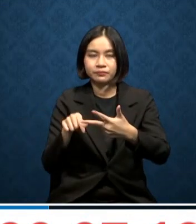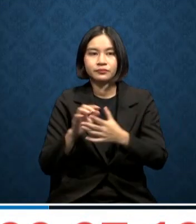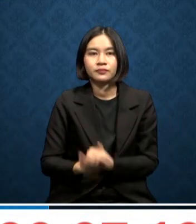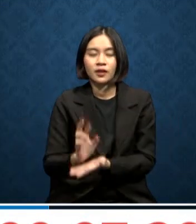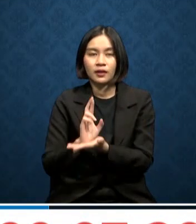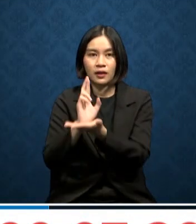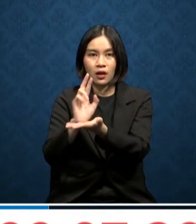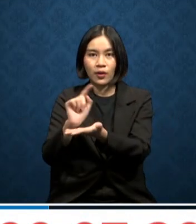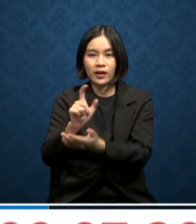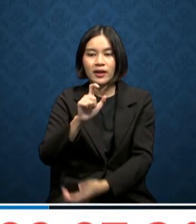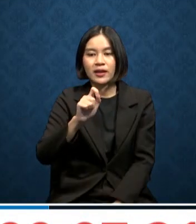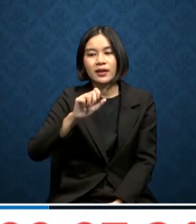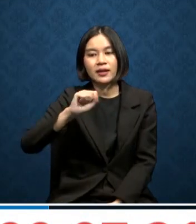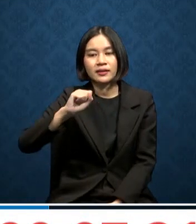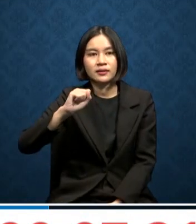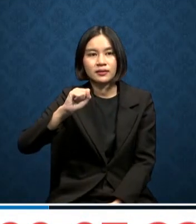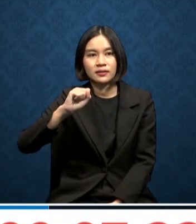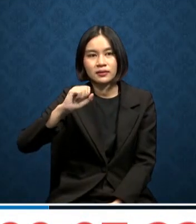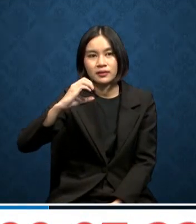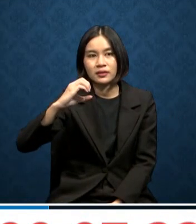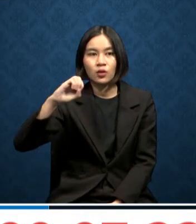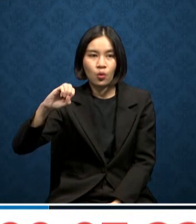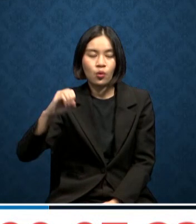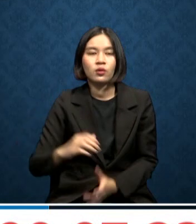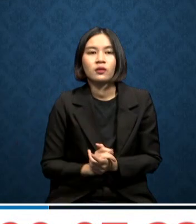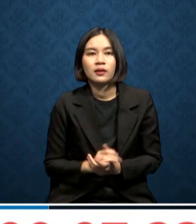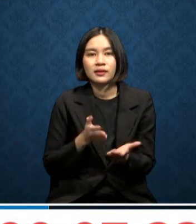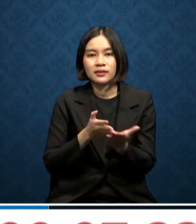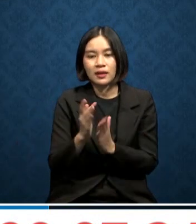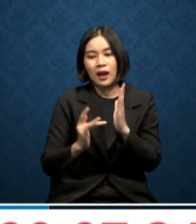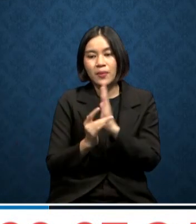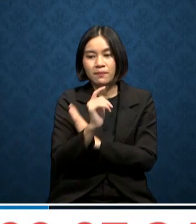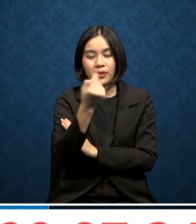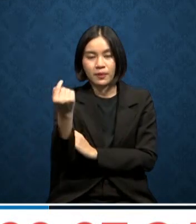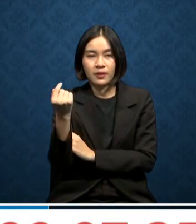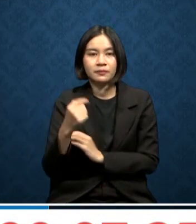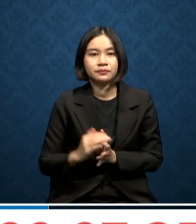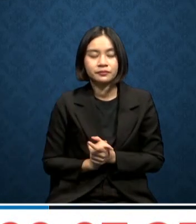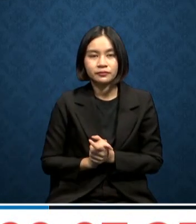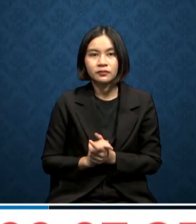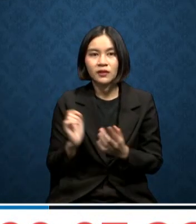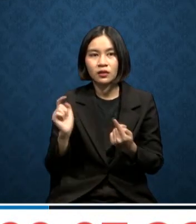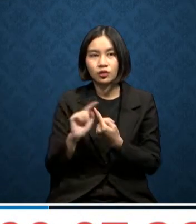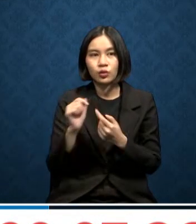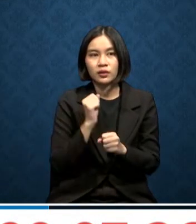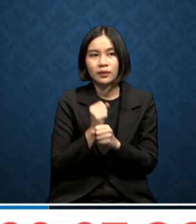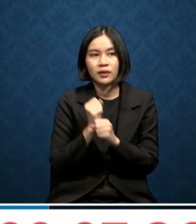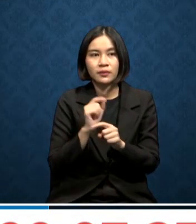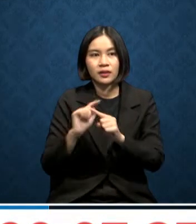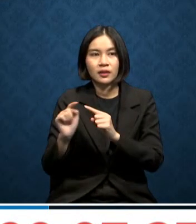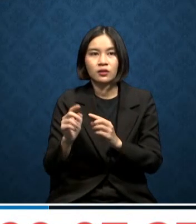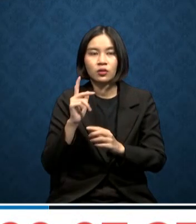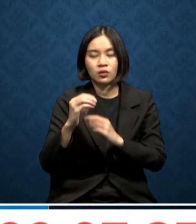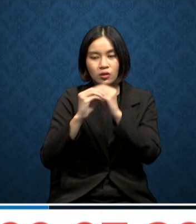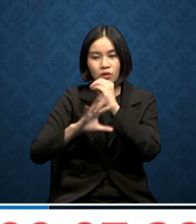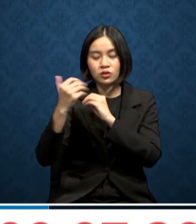รัวัน ASO CIO 2023 ICT Award สาขา Digital Government Awardสำรับในดานธพิบาล สำังส.ช. ได้